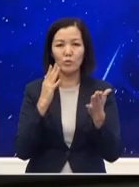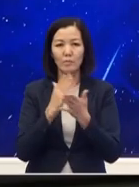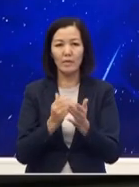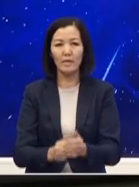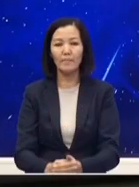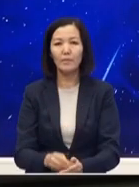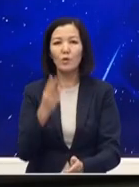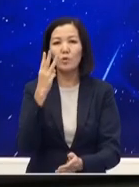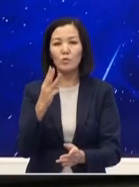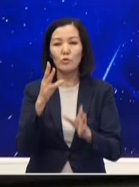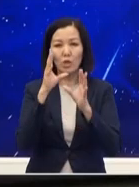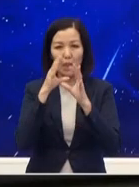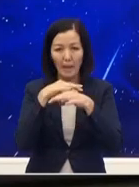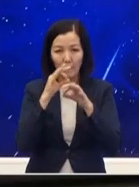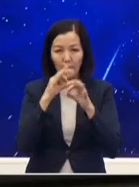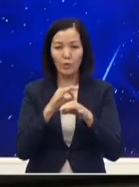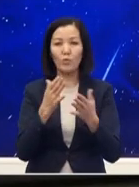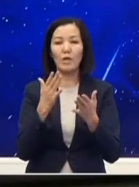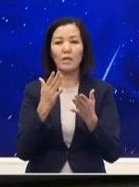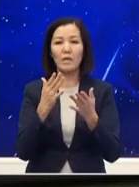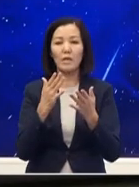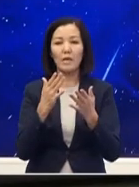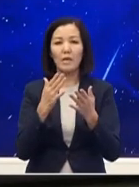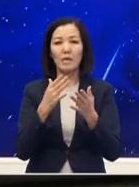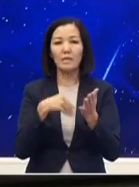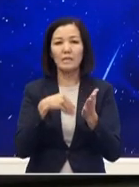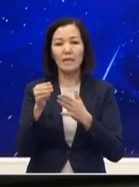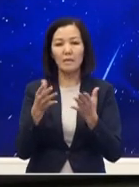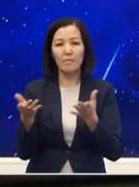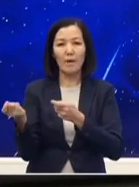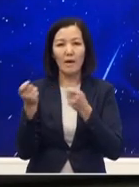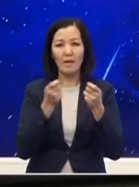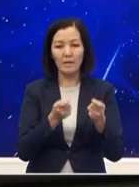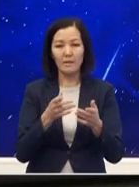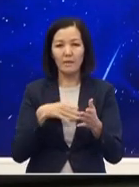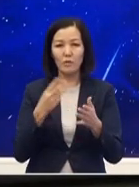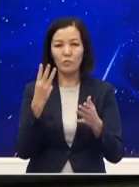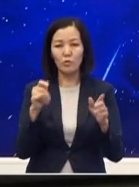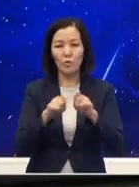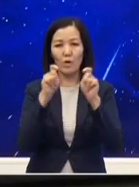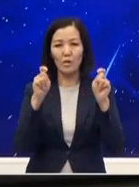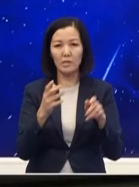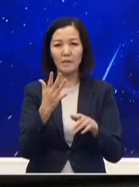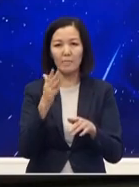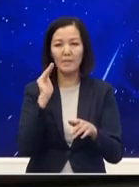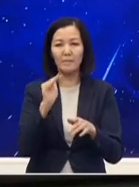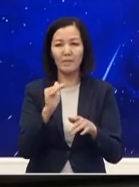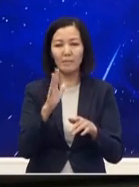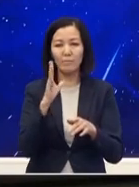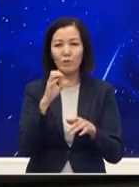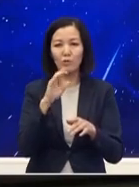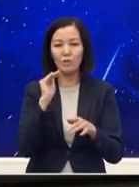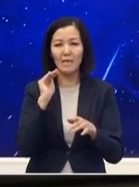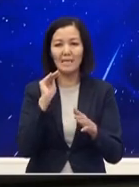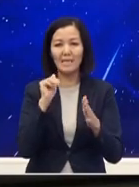3 лабораторияны қазір біз көздеп отырмыз, сатылып алынып отыр. Егер де 3 лабораториямыз ашылса, 5,5 мыңнан астам